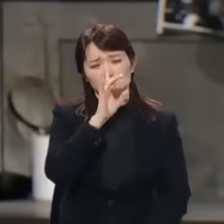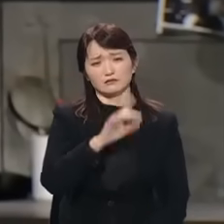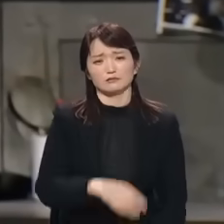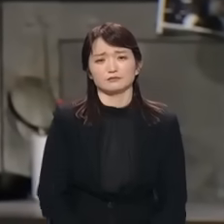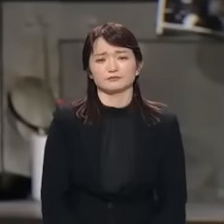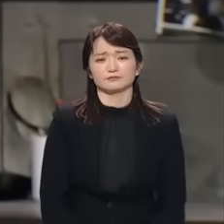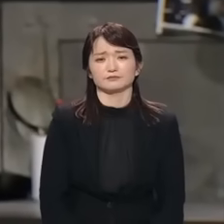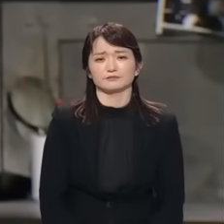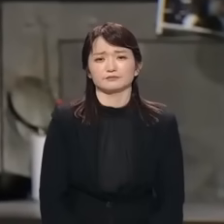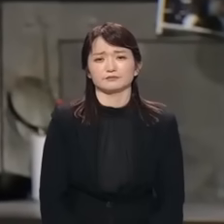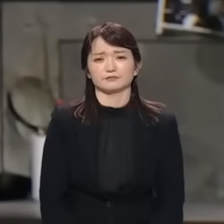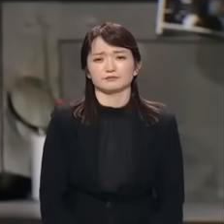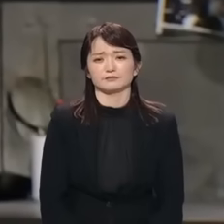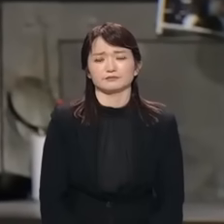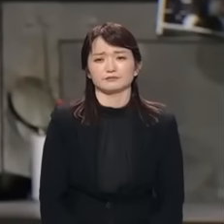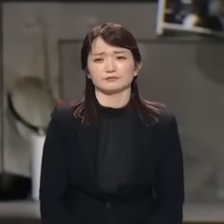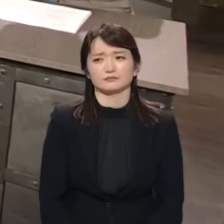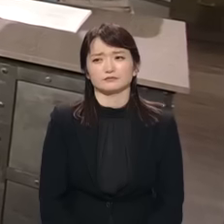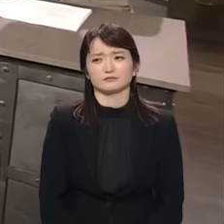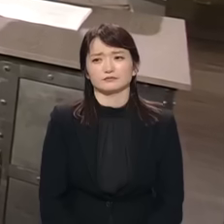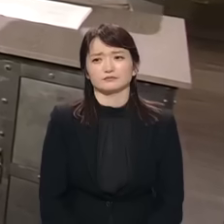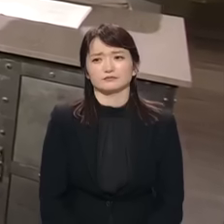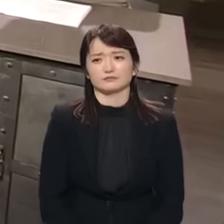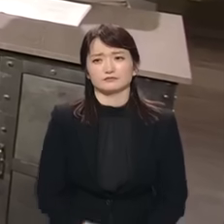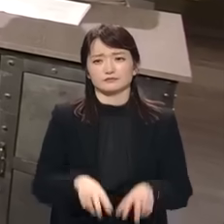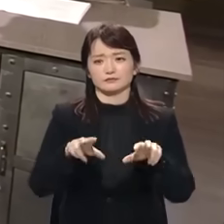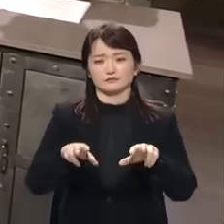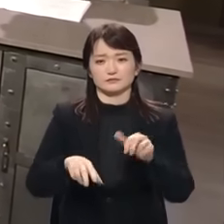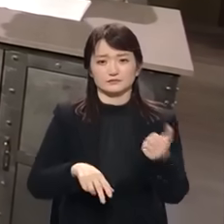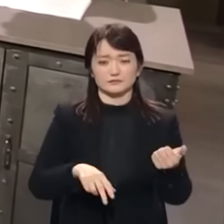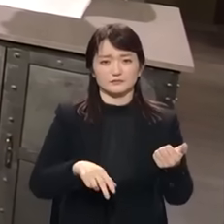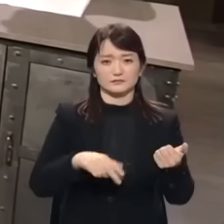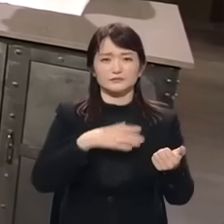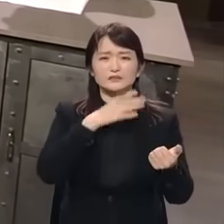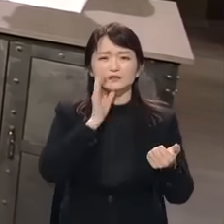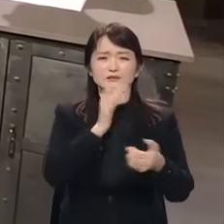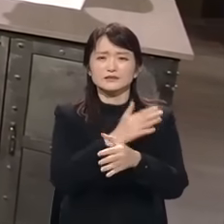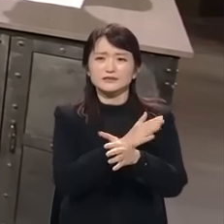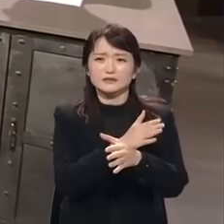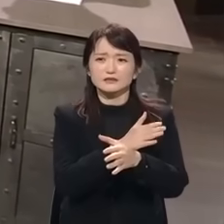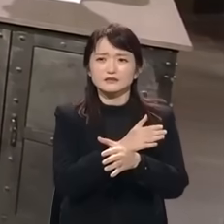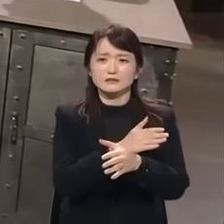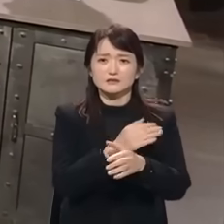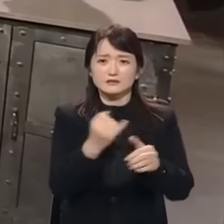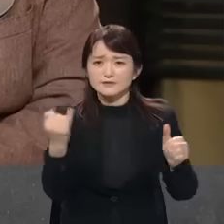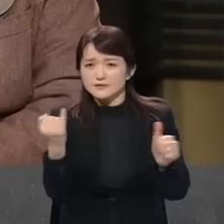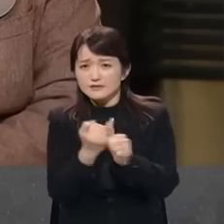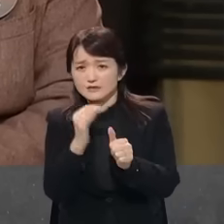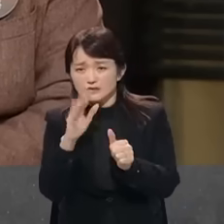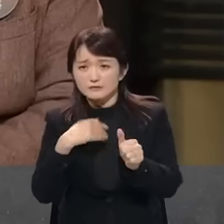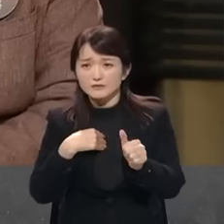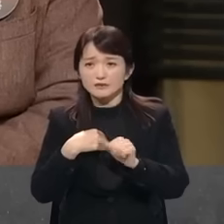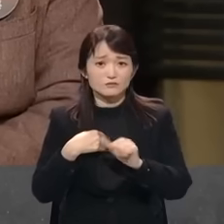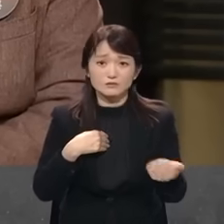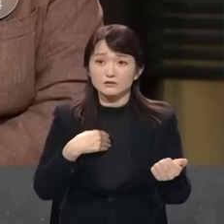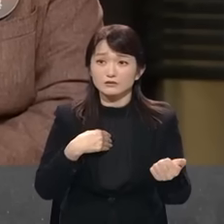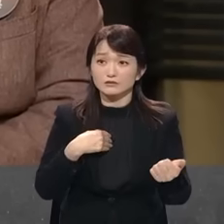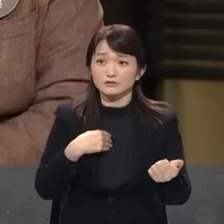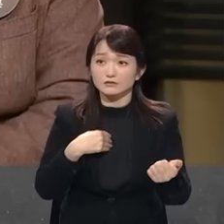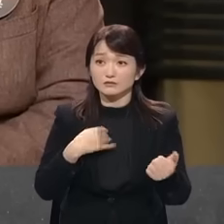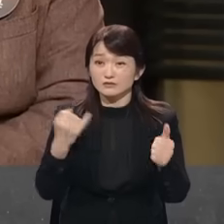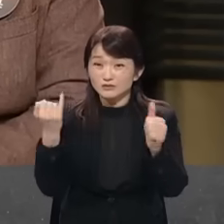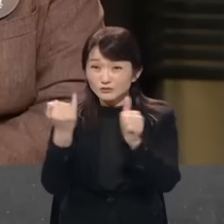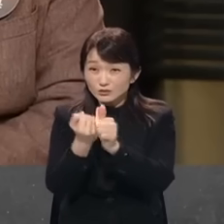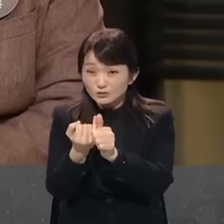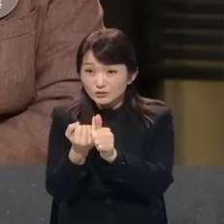보니다 박사님 그 지금은 고인이 된 한 월로 개그면 결혼 안 해주면 나 죽여버린 죽어버린다 해가지고 결혼 을 했어요